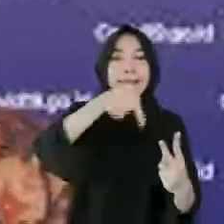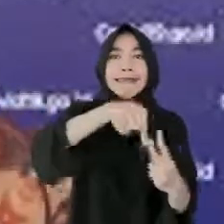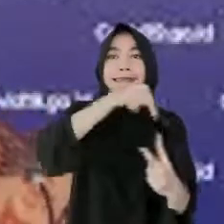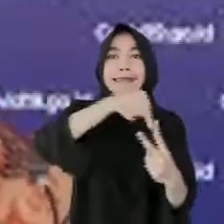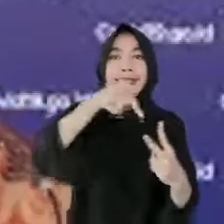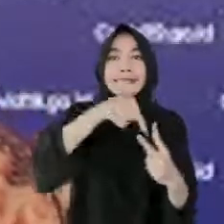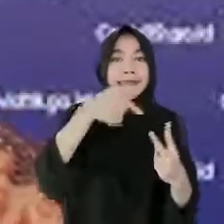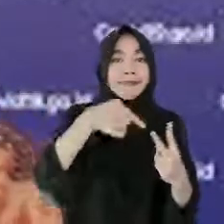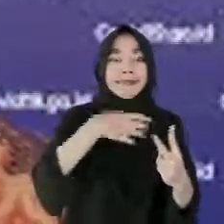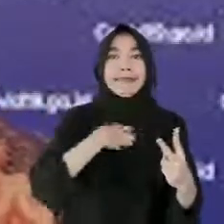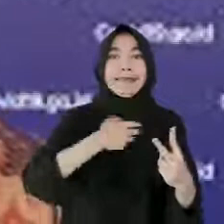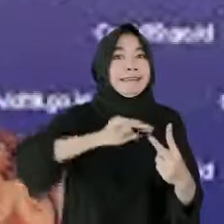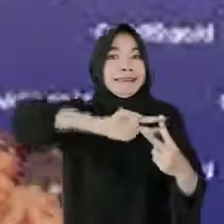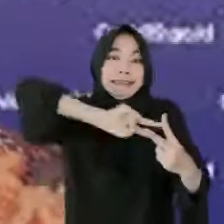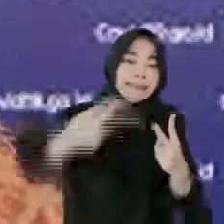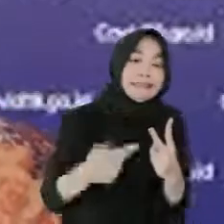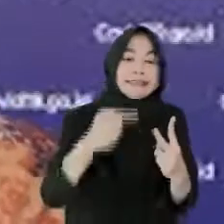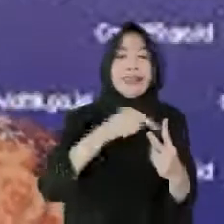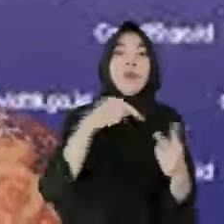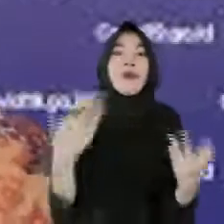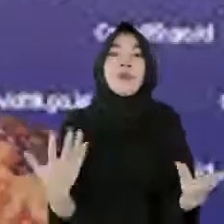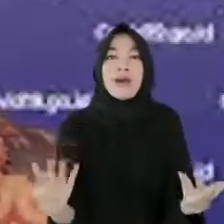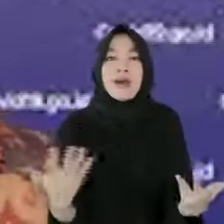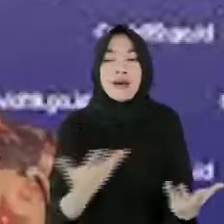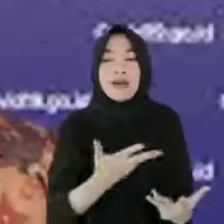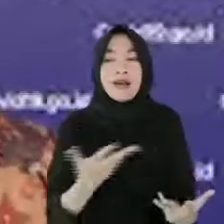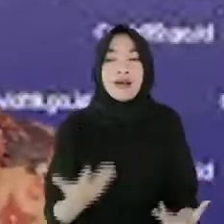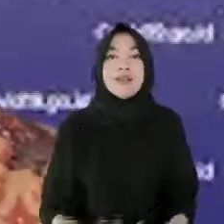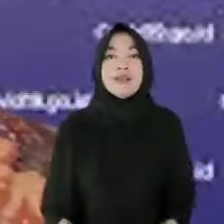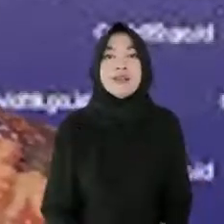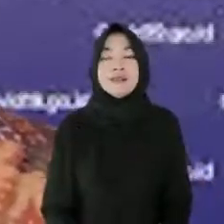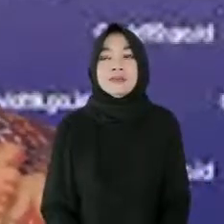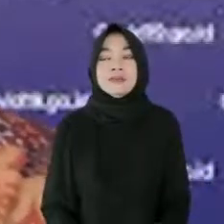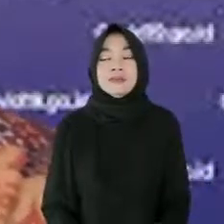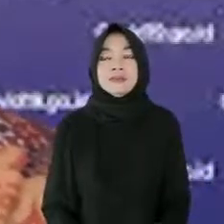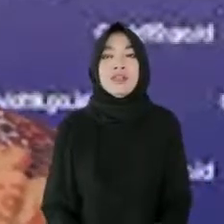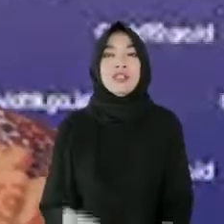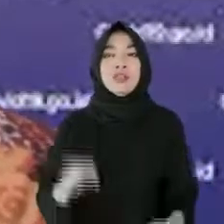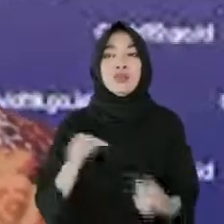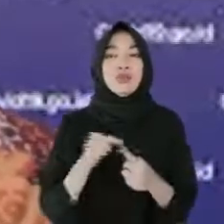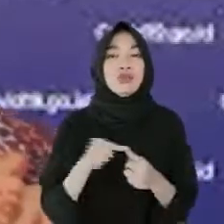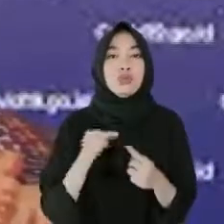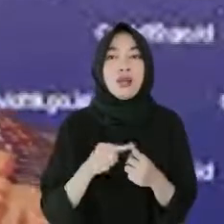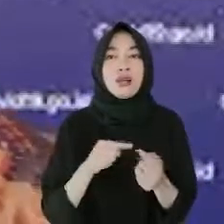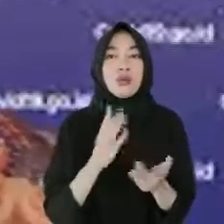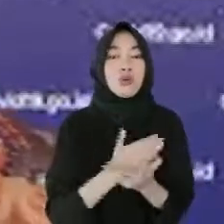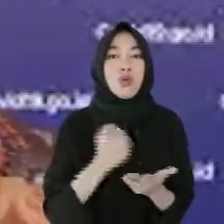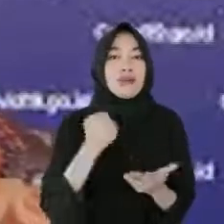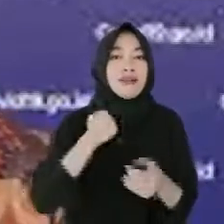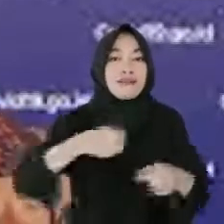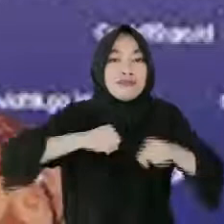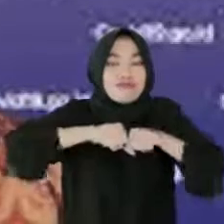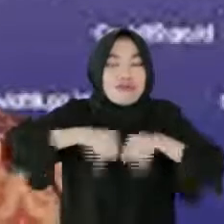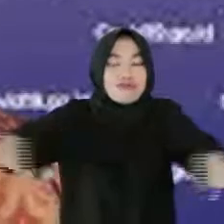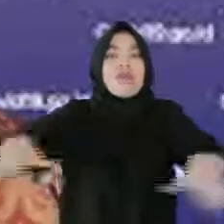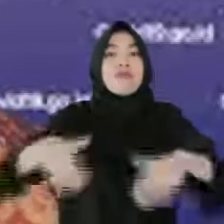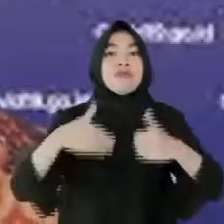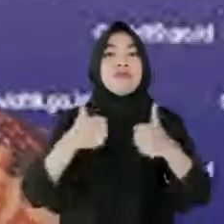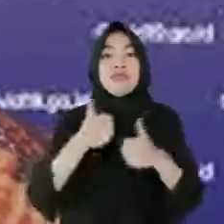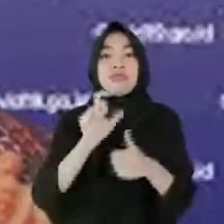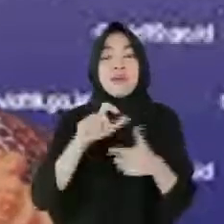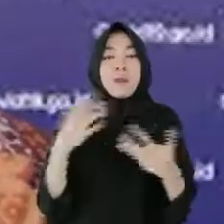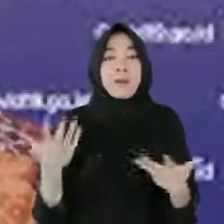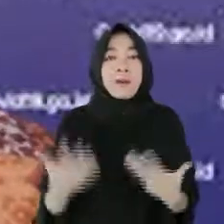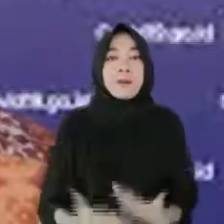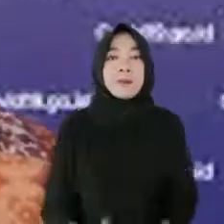Bagaimana perubahan perilaku masyarakat Indonesia ini betul-betul terjadi dengan baik untuk seluruh